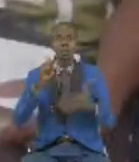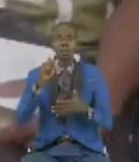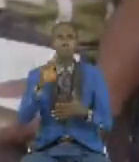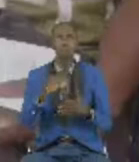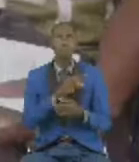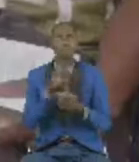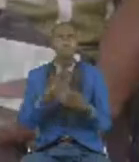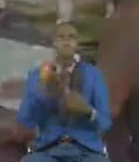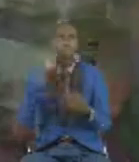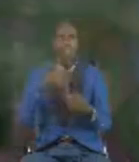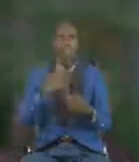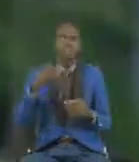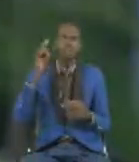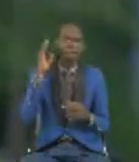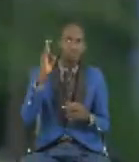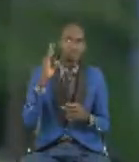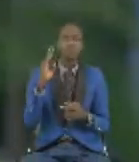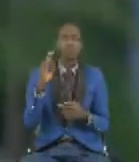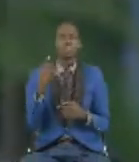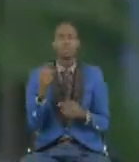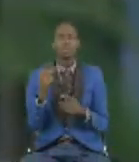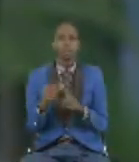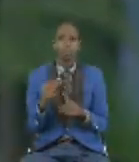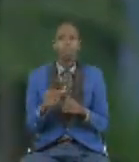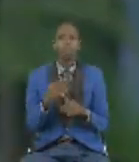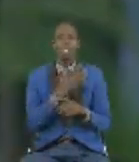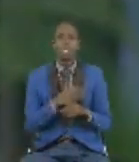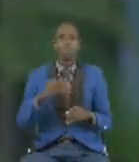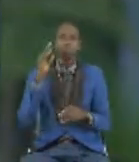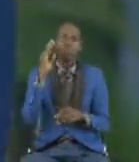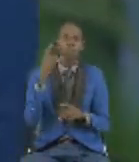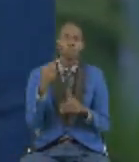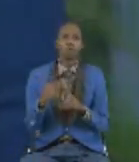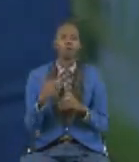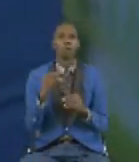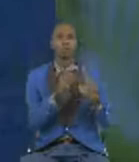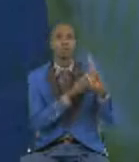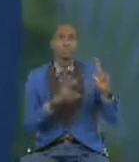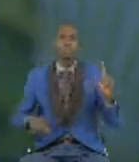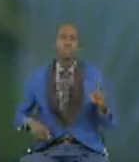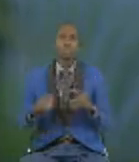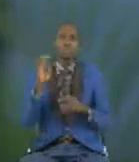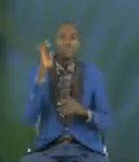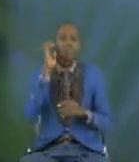à la parole du Seigneur et témoigné à la parole du Seigneur,